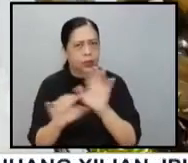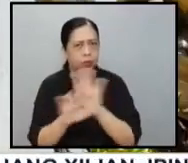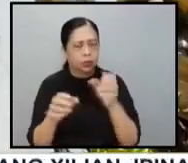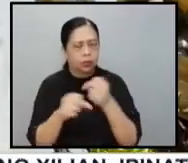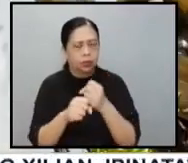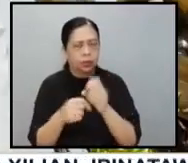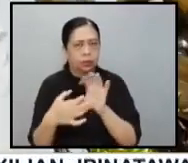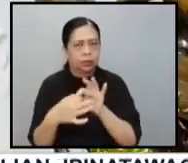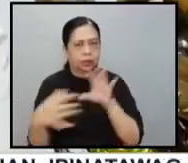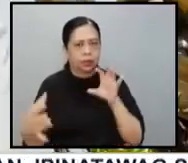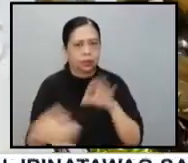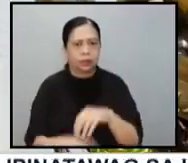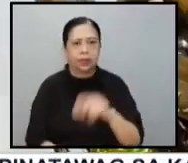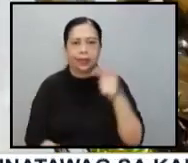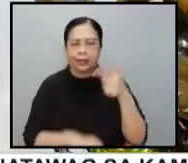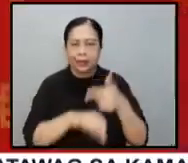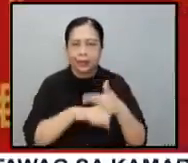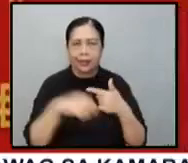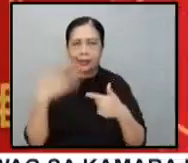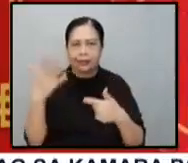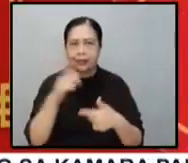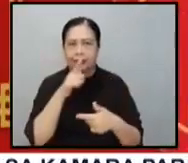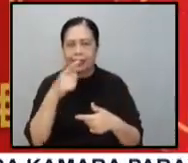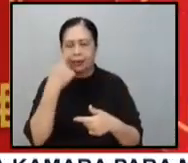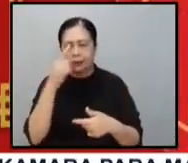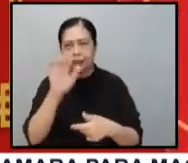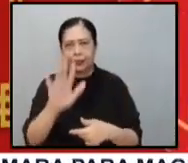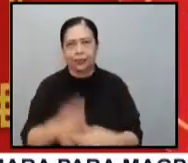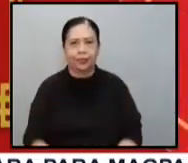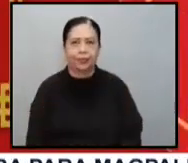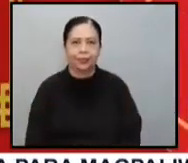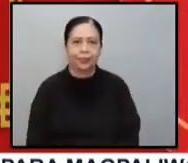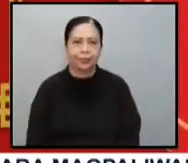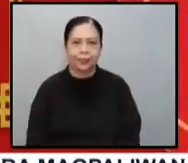Gray at 5 ang swerte sa Year of the Dragon.